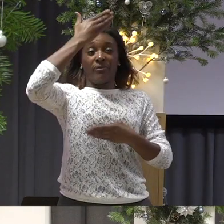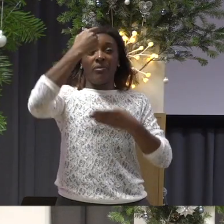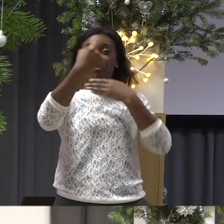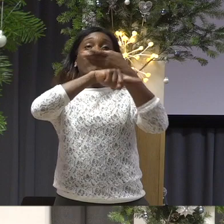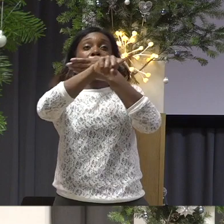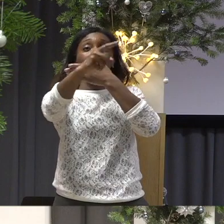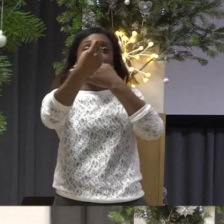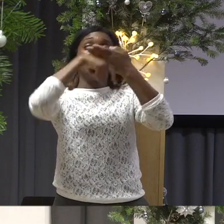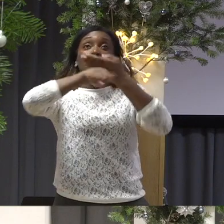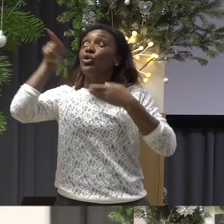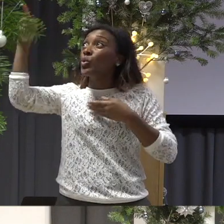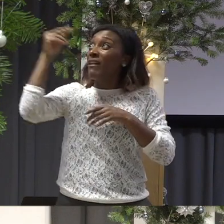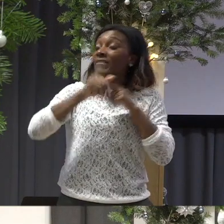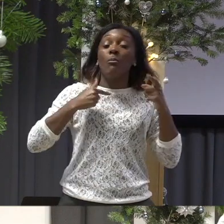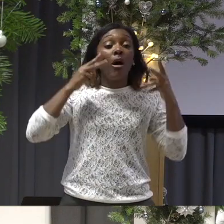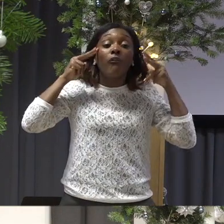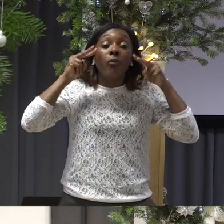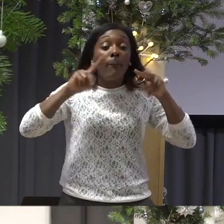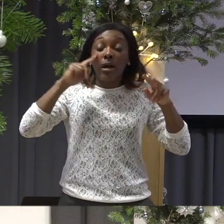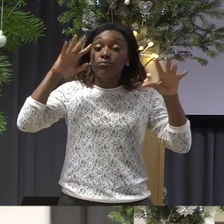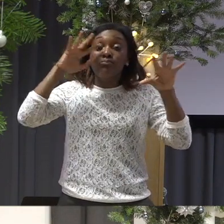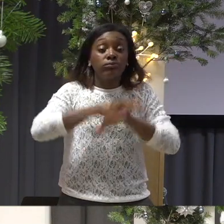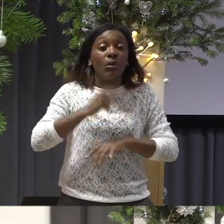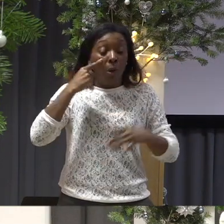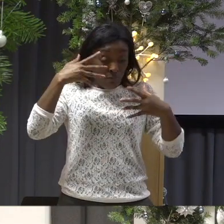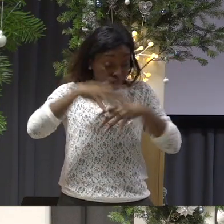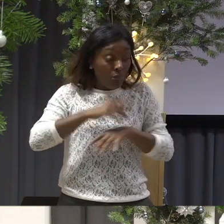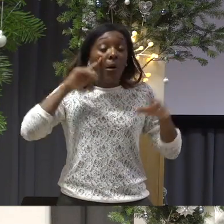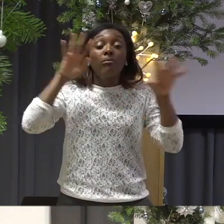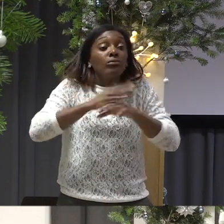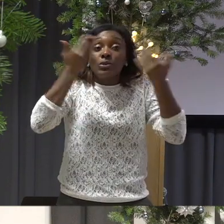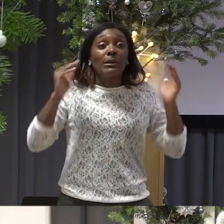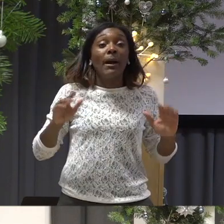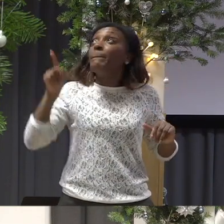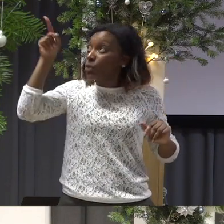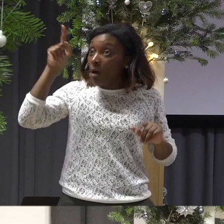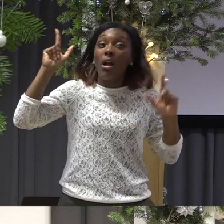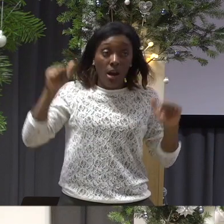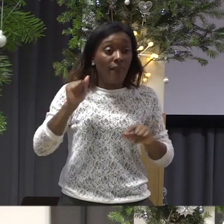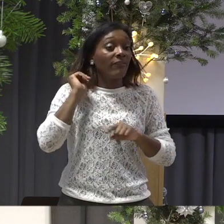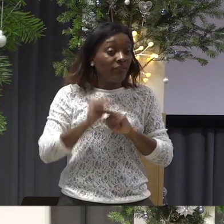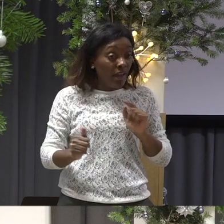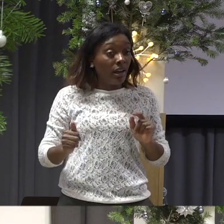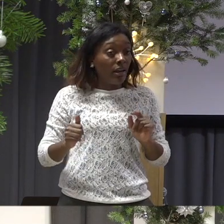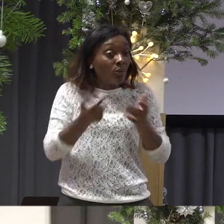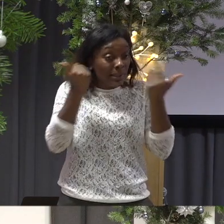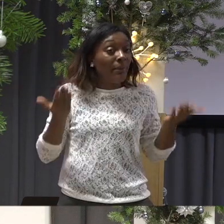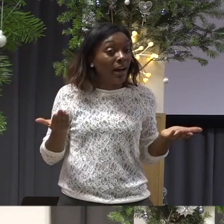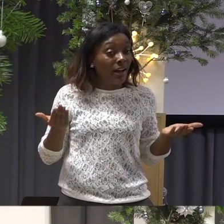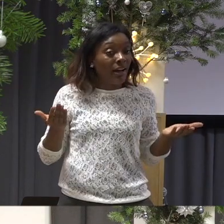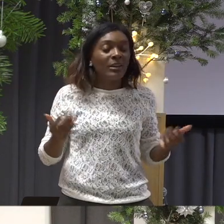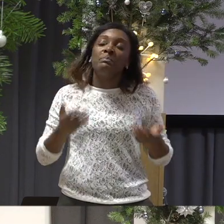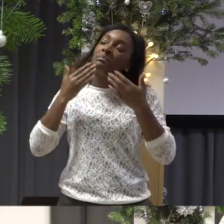réussissent. C'est-à-dire, tu fais tellement de choses. Nous gardons notre cœur dans tes voies. Aide-nous, Seigneur, à t'aimer